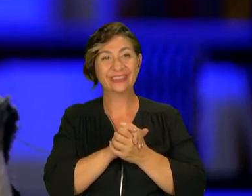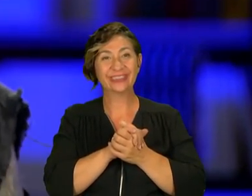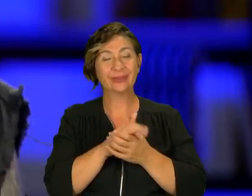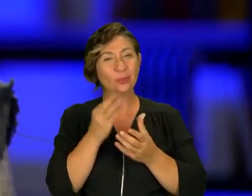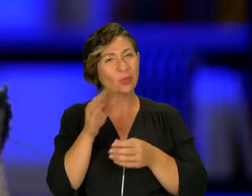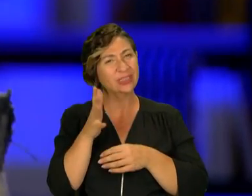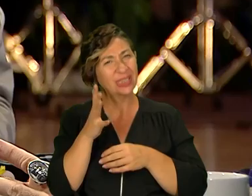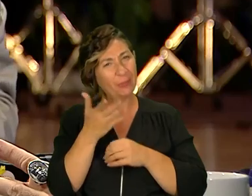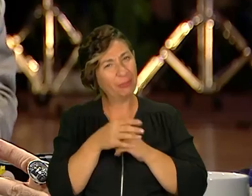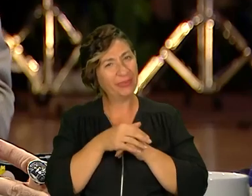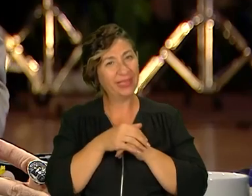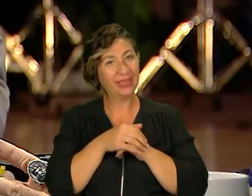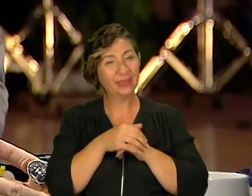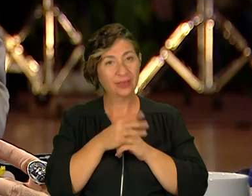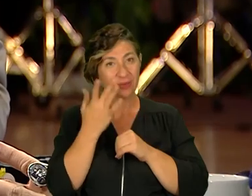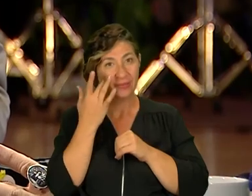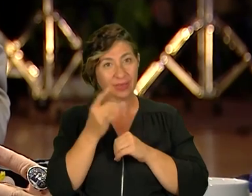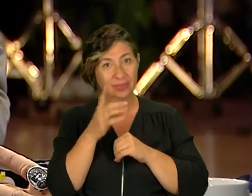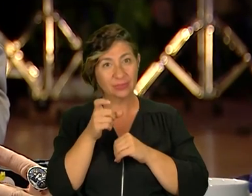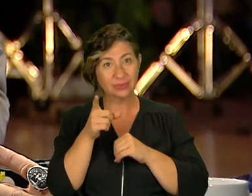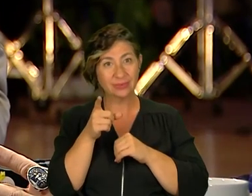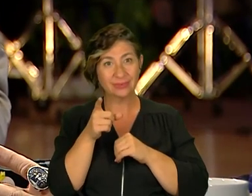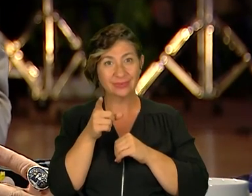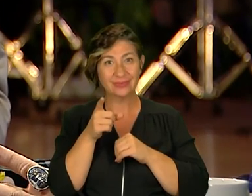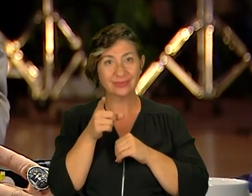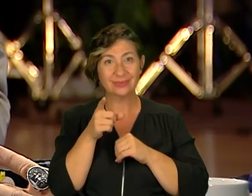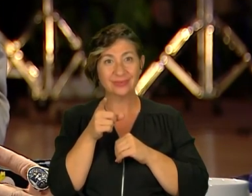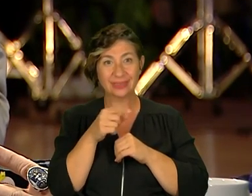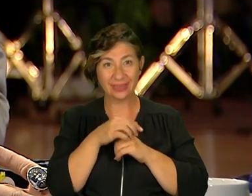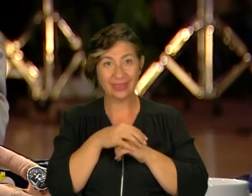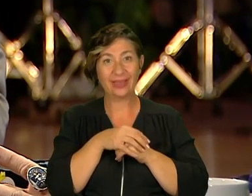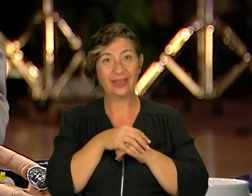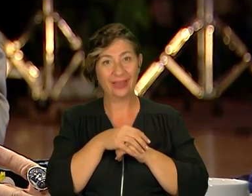Ne acayip. Evet. Farkında mıydınız? Değildim. Ya.